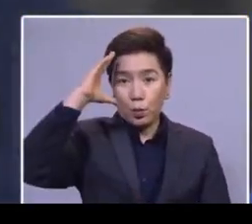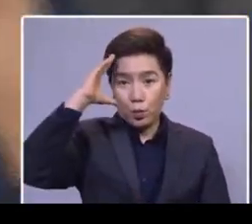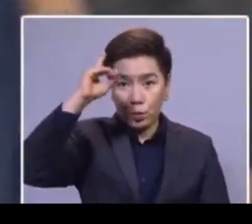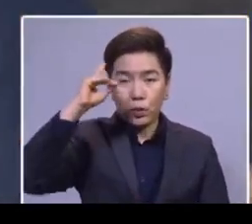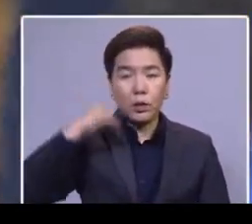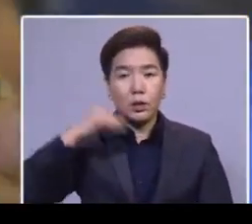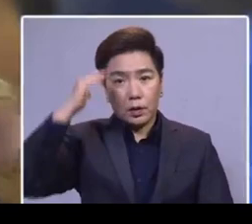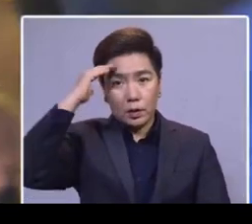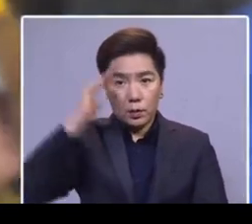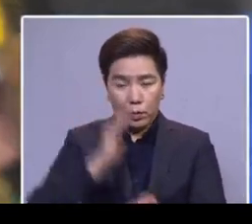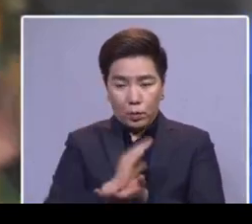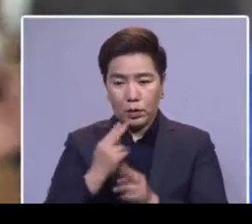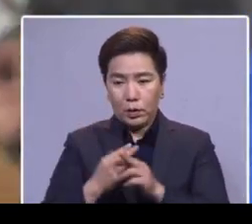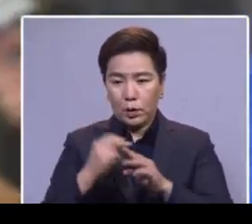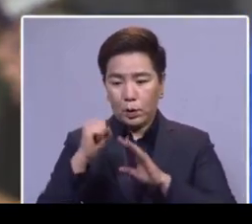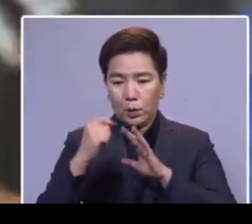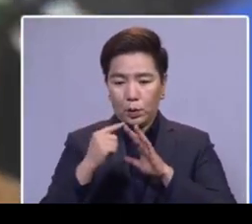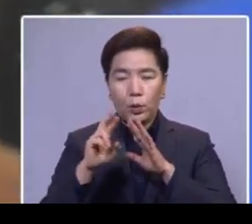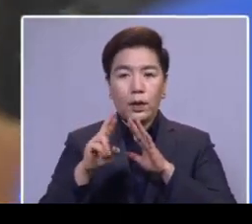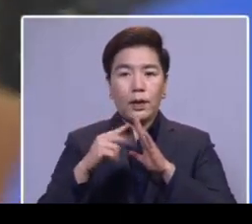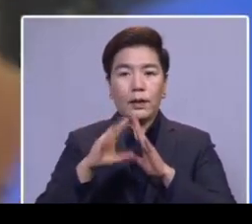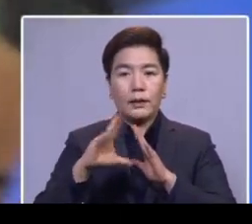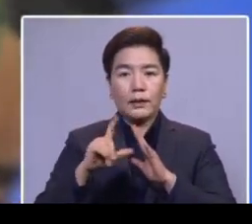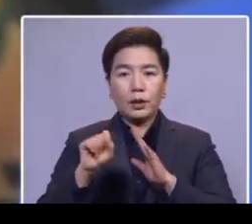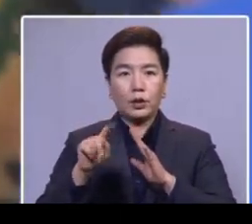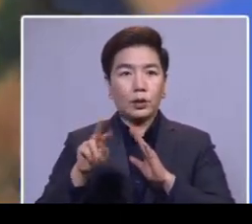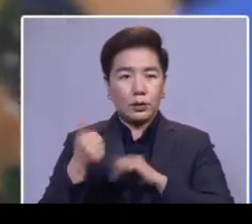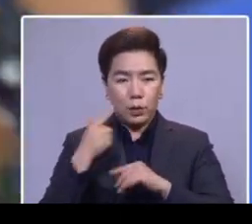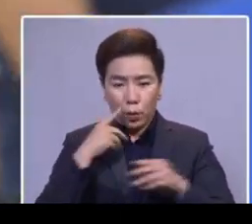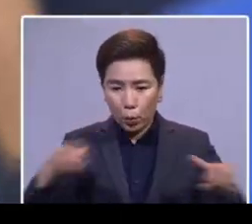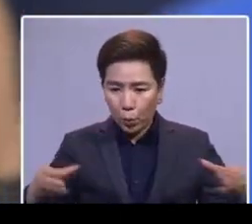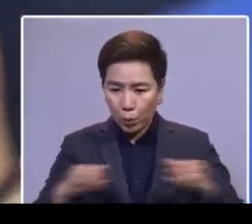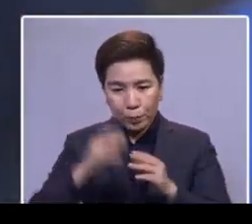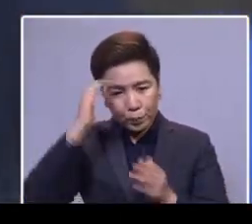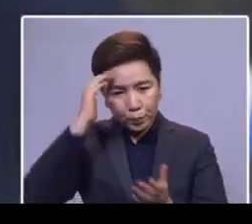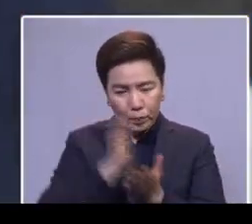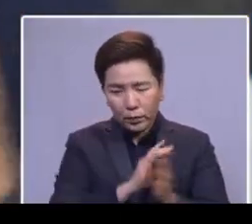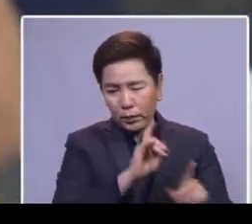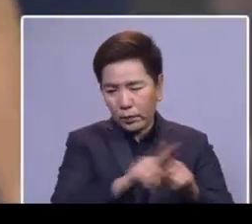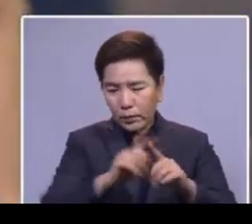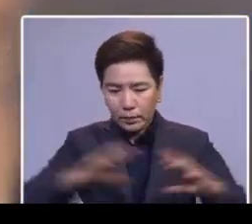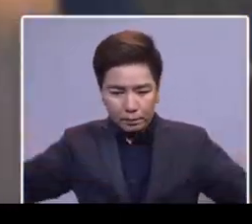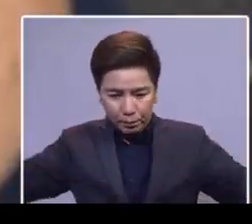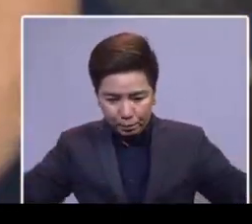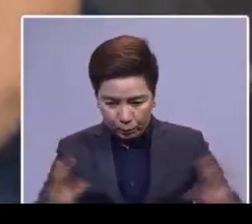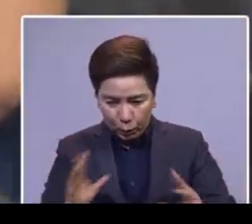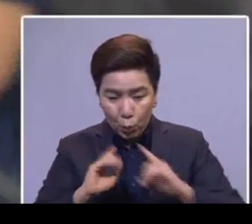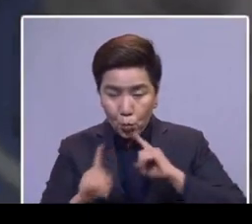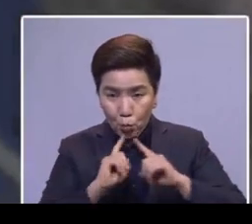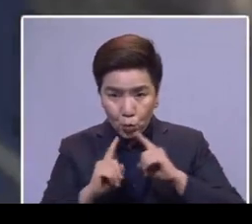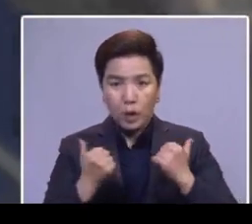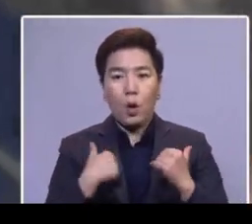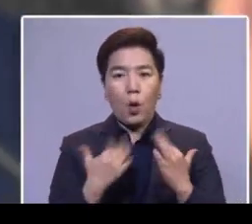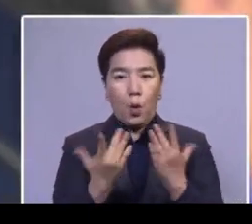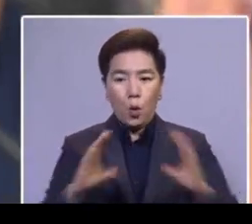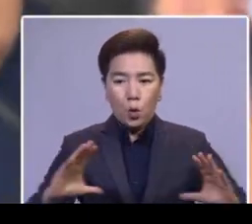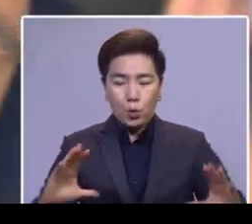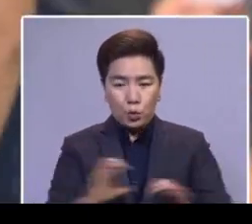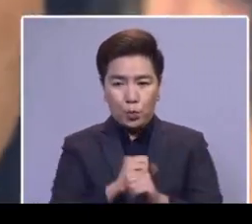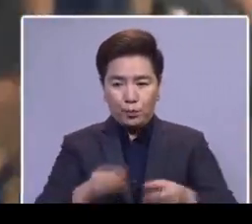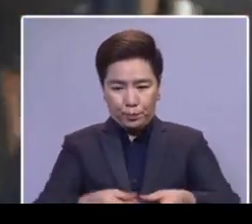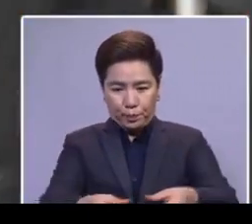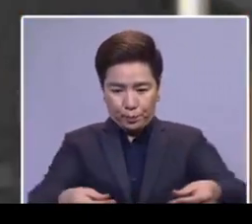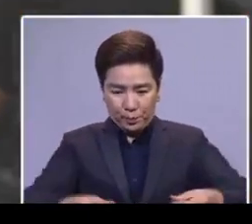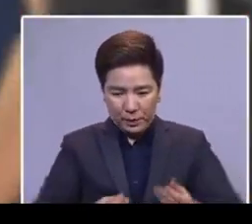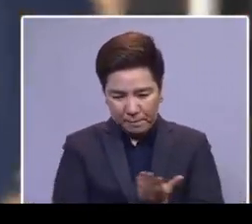ทางพล.ต.อสุรเชษฐ์หักพาลรองผบ.ตรจะเรียกประชุมทีมคลี่คลายคดีของแอมนะคะเดี๋ยวหลังจากนี้จะมาสรุปสำนวนทั้ง